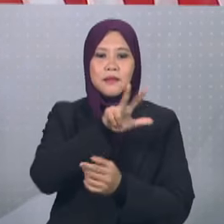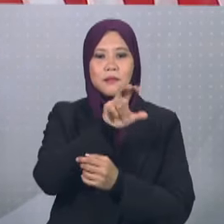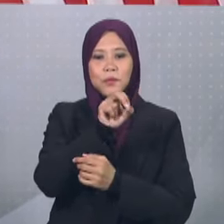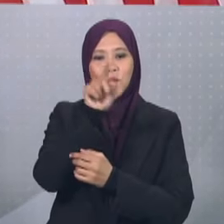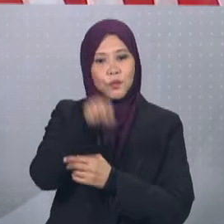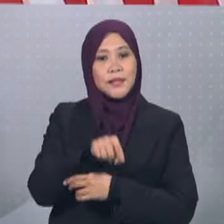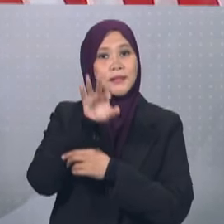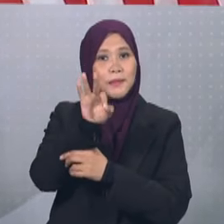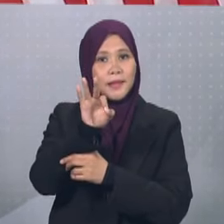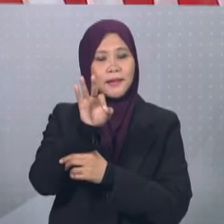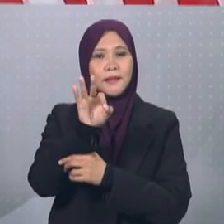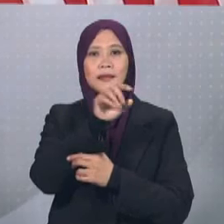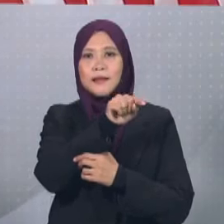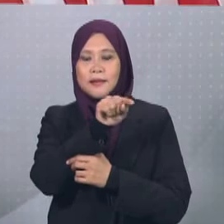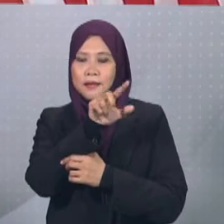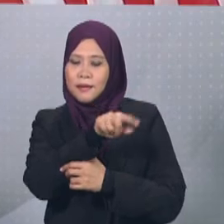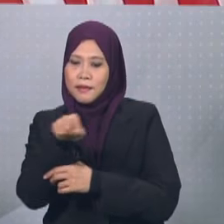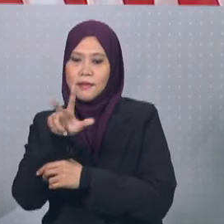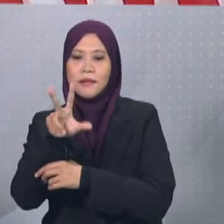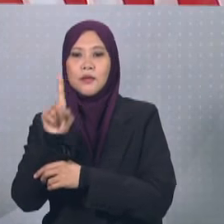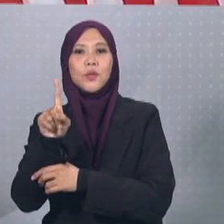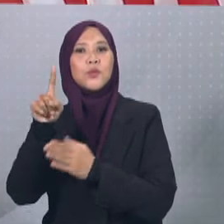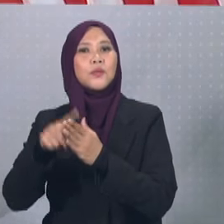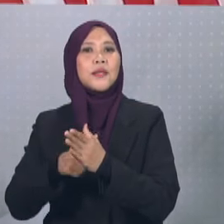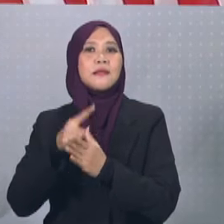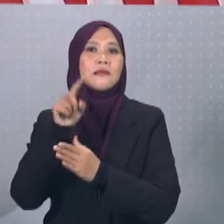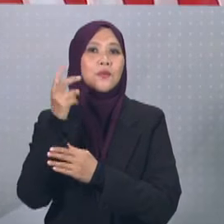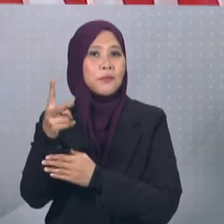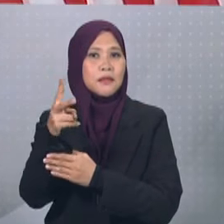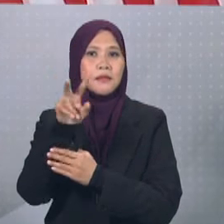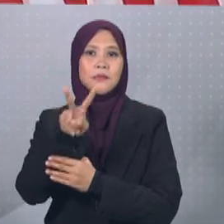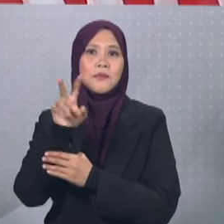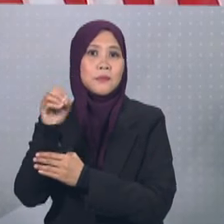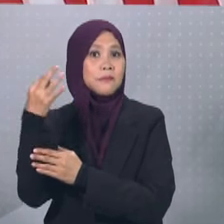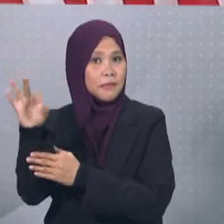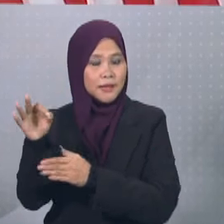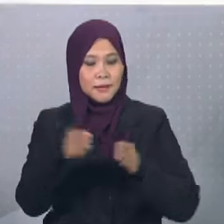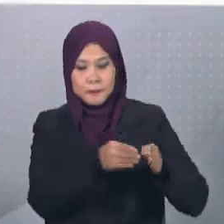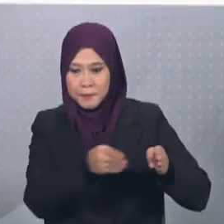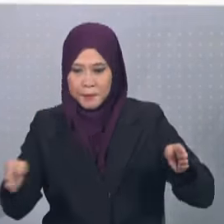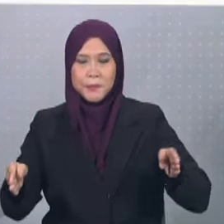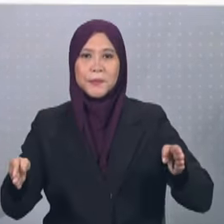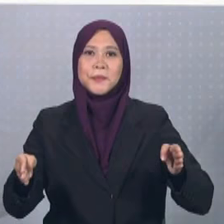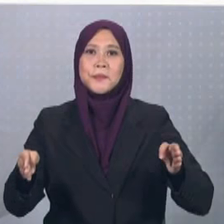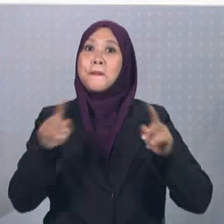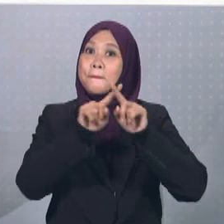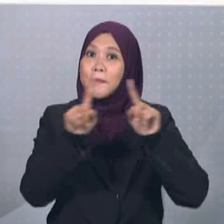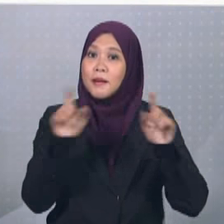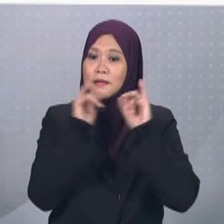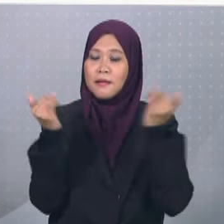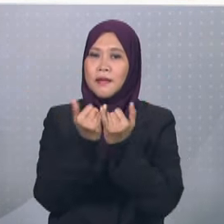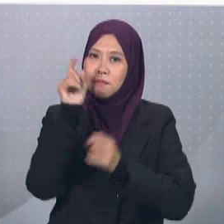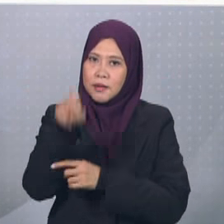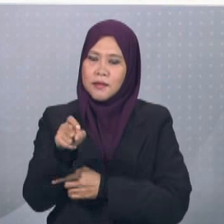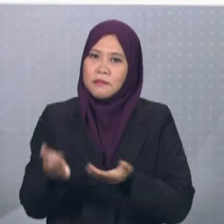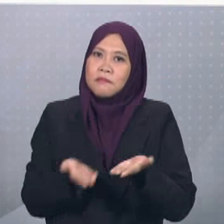September hingga 31 Disember 2019. Walau bagaimanapun, syarikat perlu